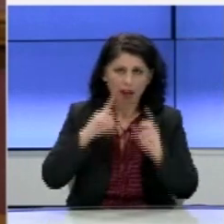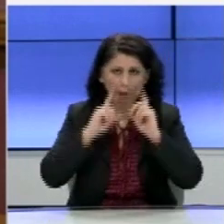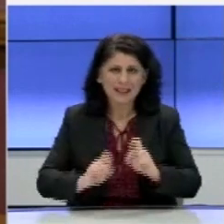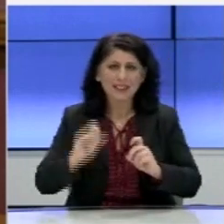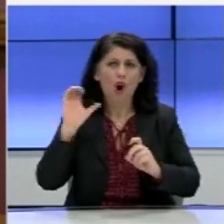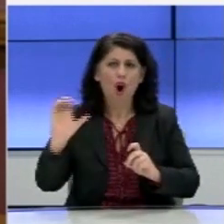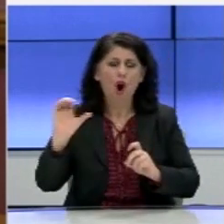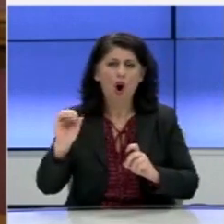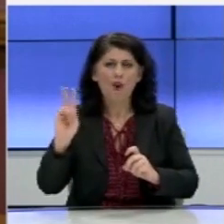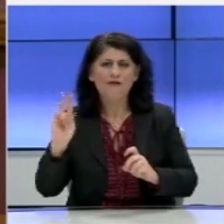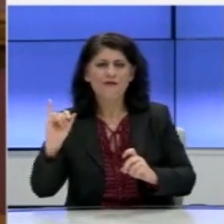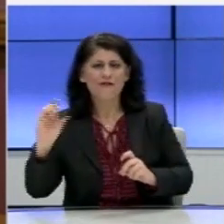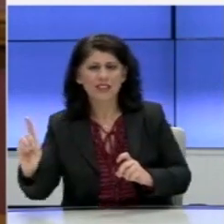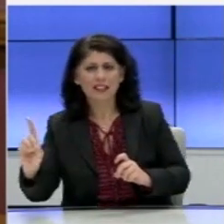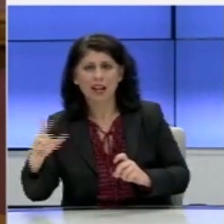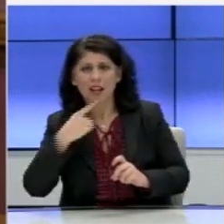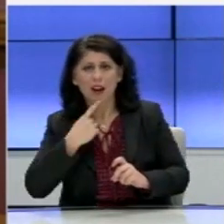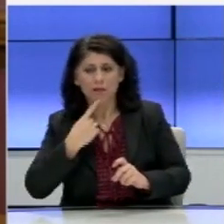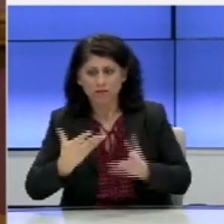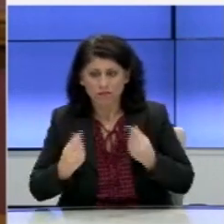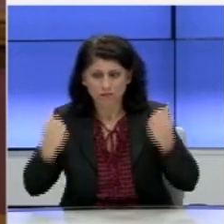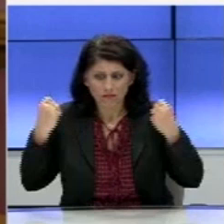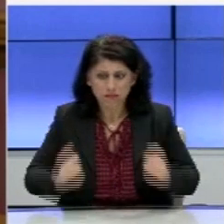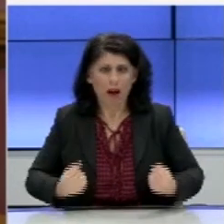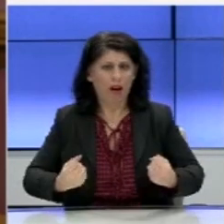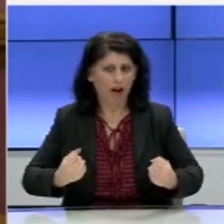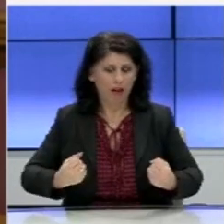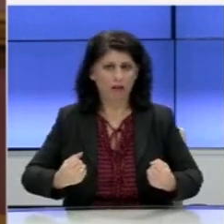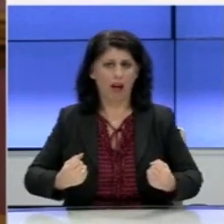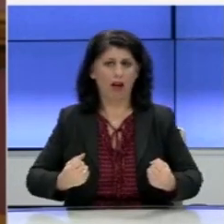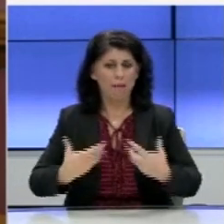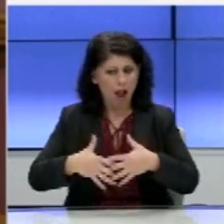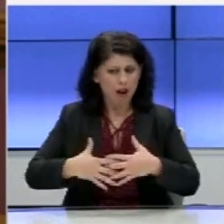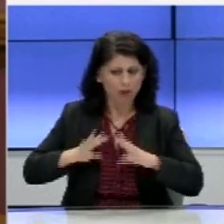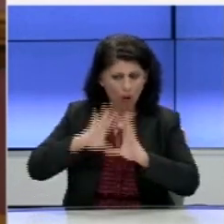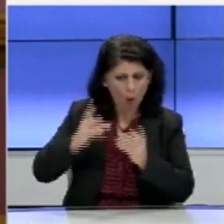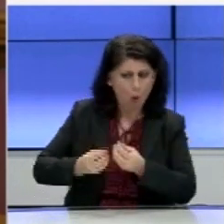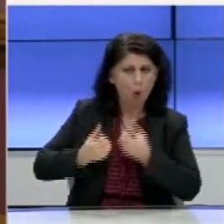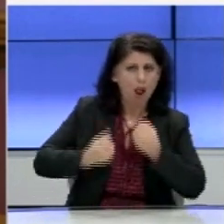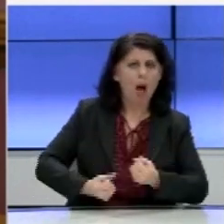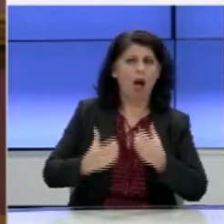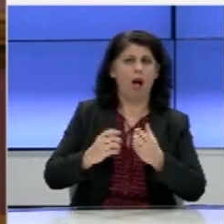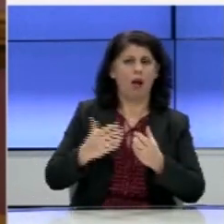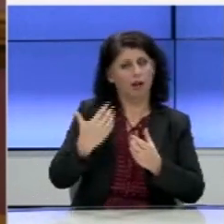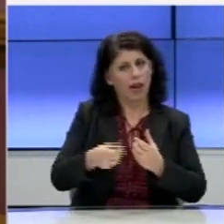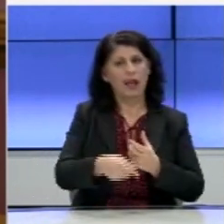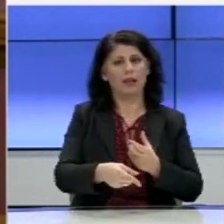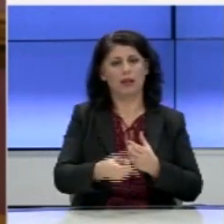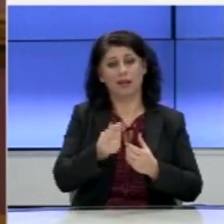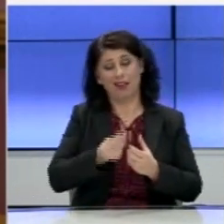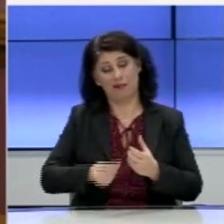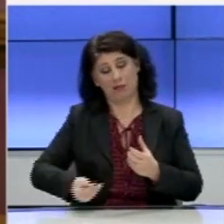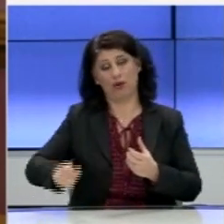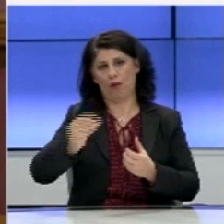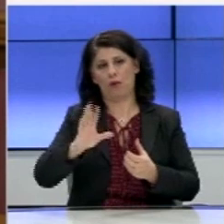απαιτήσεις COVID αρρώστου είναι... Να μην πω τώρα σε λεπτομέρειες, τα ξέρετε ενδεχομένως. Λοιπόν, όλοι τα γνωρίζουν πλέον και πολύ δε